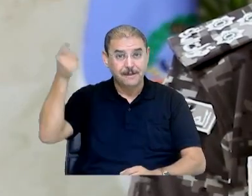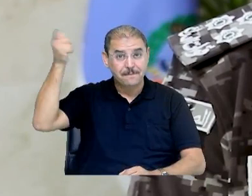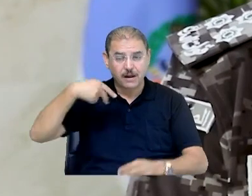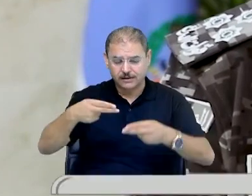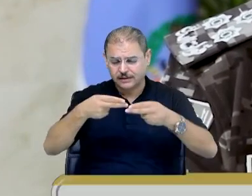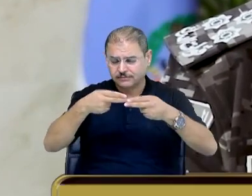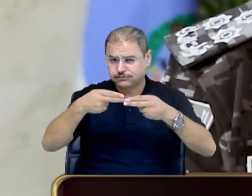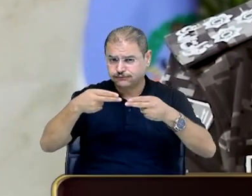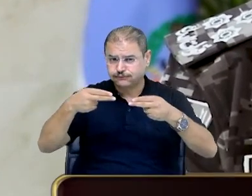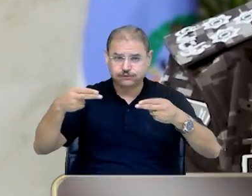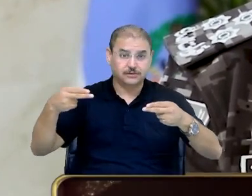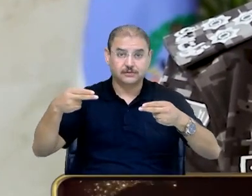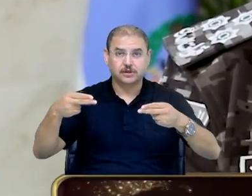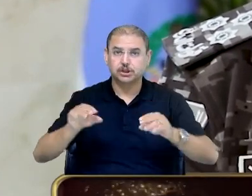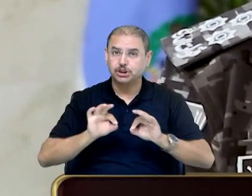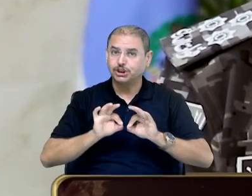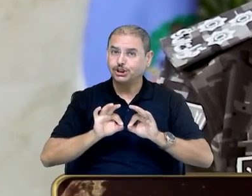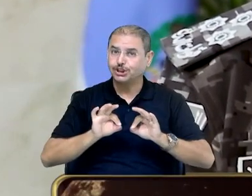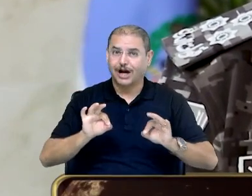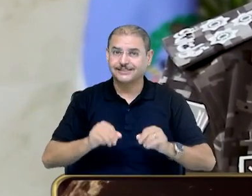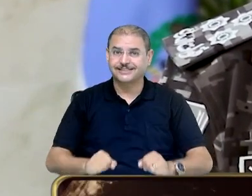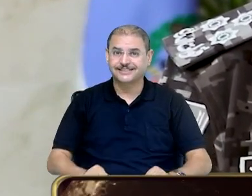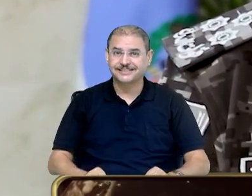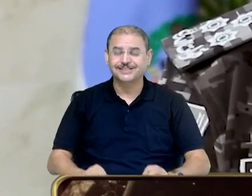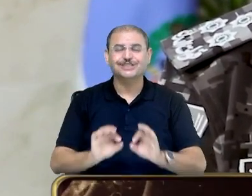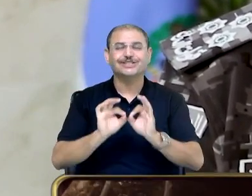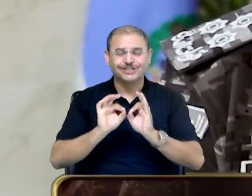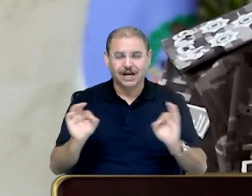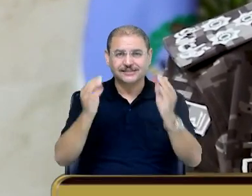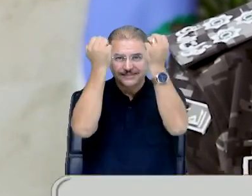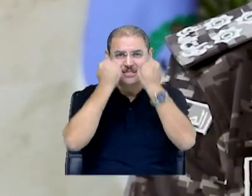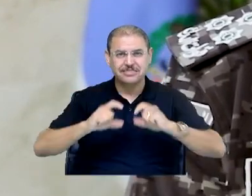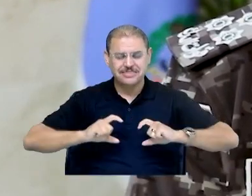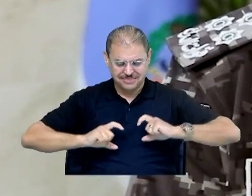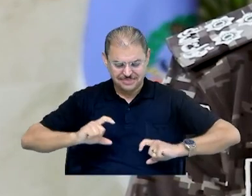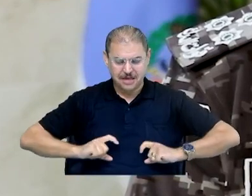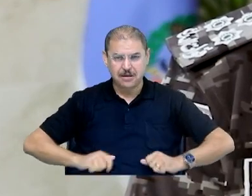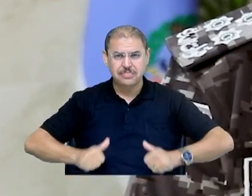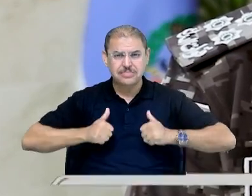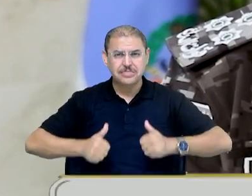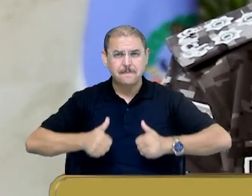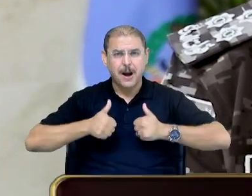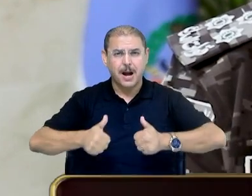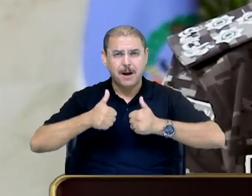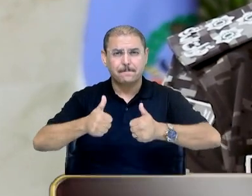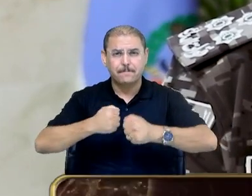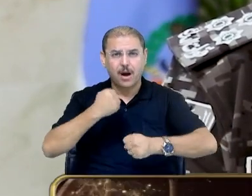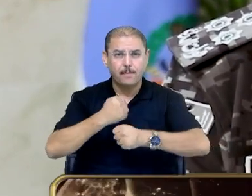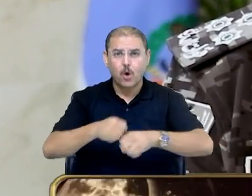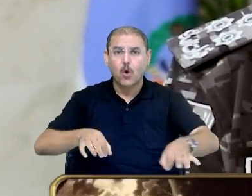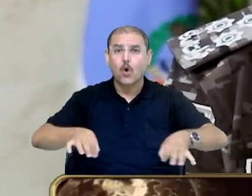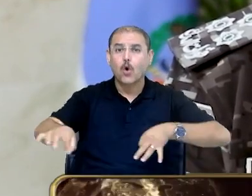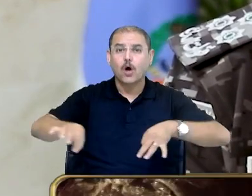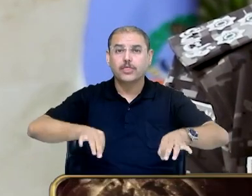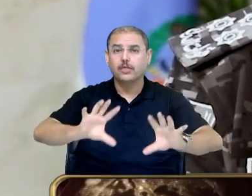علاء جاهزيه قوات الدرك وايضا على الخطه خطه التطوير